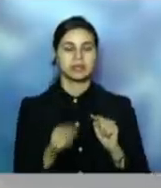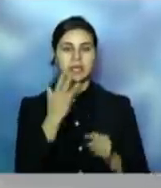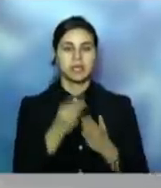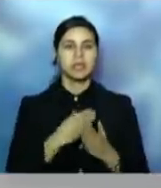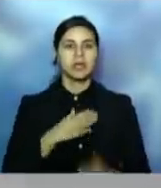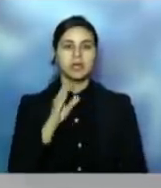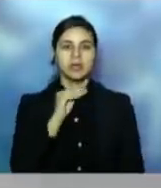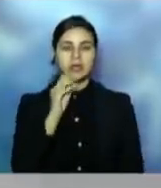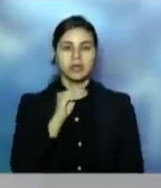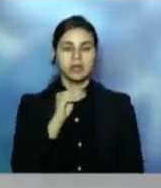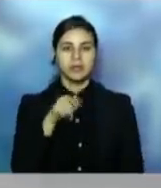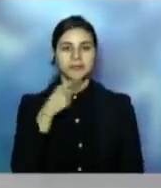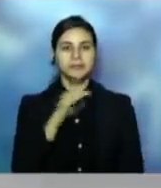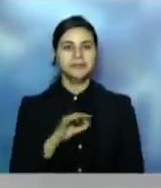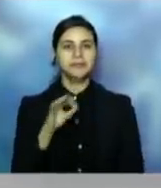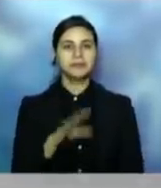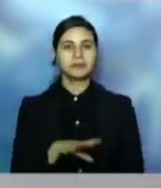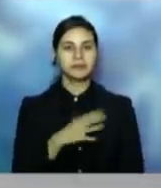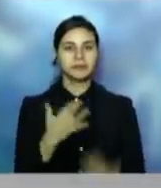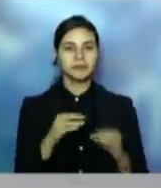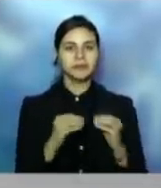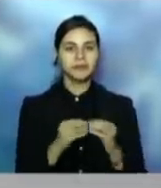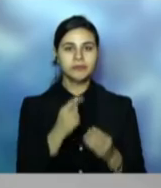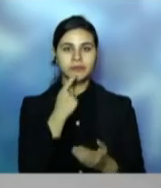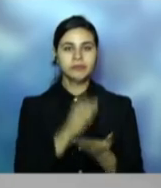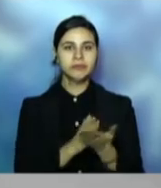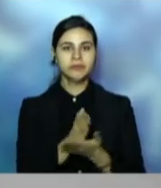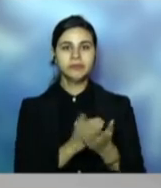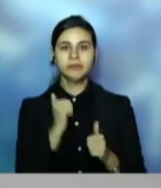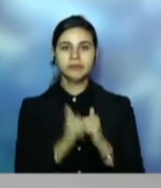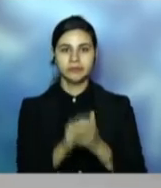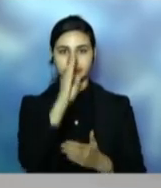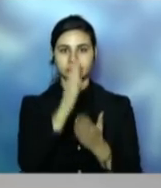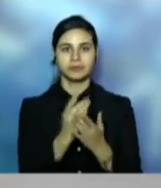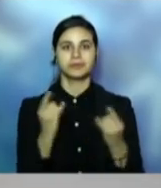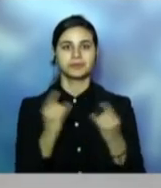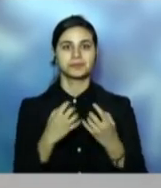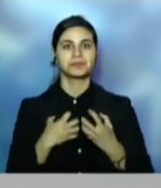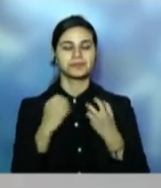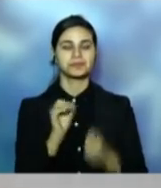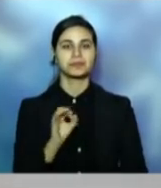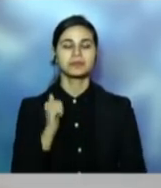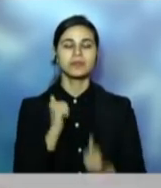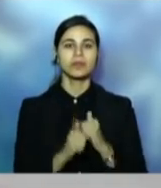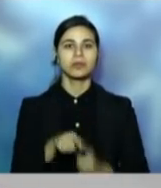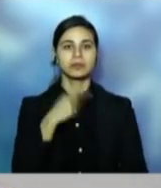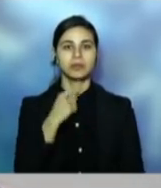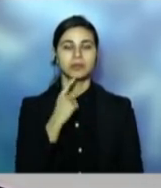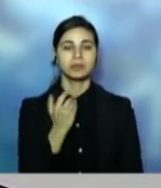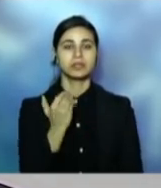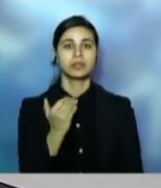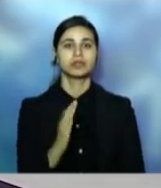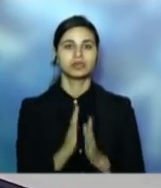ჩვენ როდესაც საუბრობდით უკვე 10 წელია ყოველ დღე პირდაპირ ეთერში ჯანმრთელობის შესახებ, ყოველთვის ვითვალისწინებდით